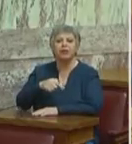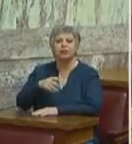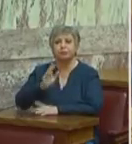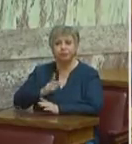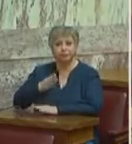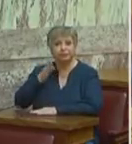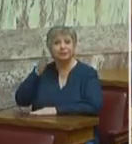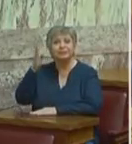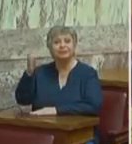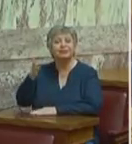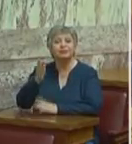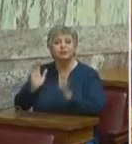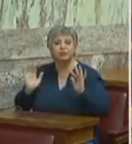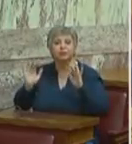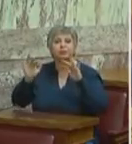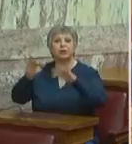Ευρωπαϊκής Ένωσης Δυτικών